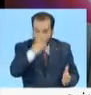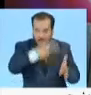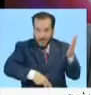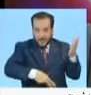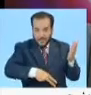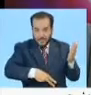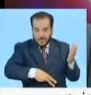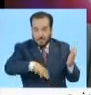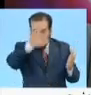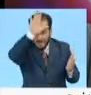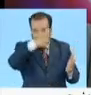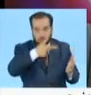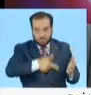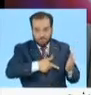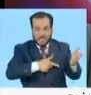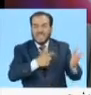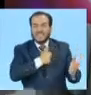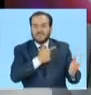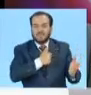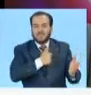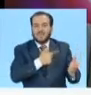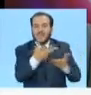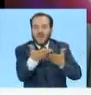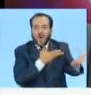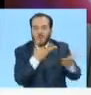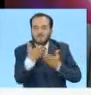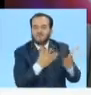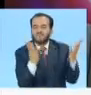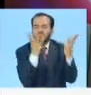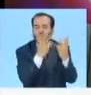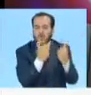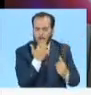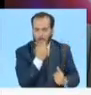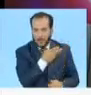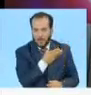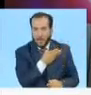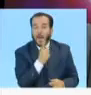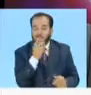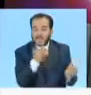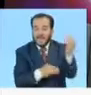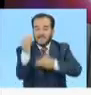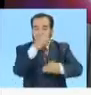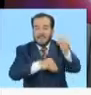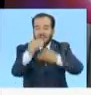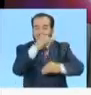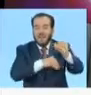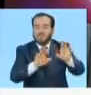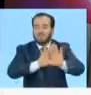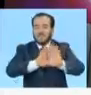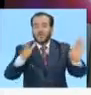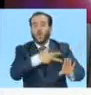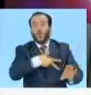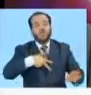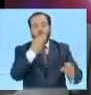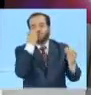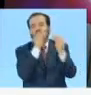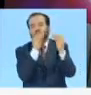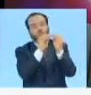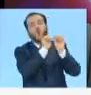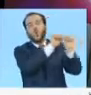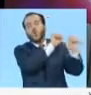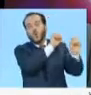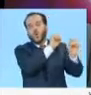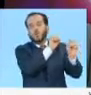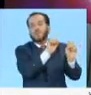أقر في ما يسمى بحوار التوافق الوطني. وهذه التعديلات هي فقط ما تريد الحكومة